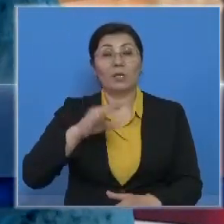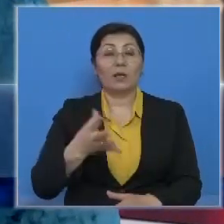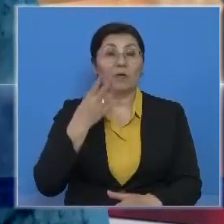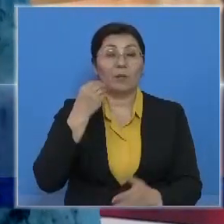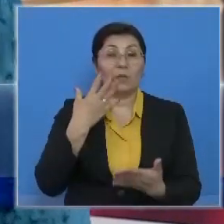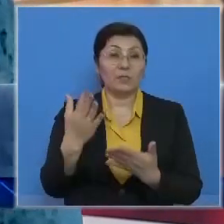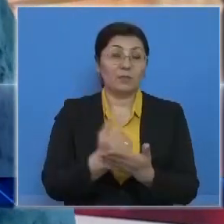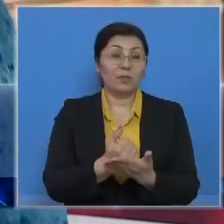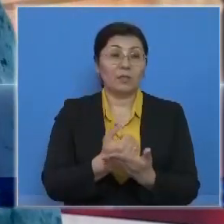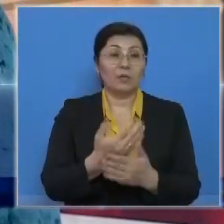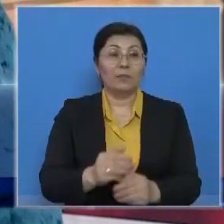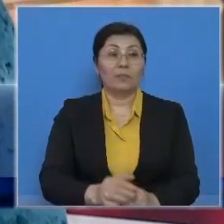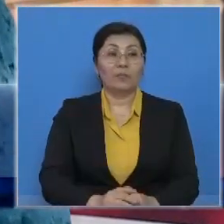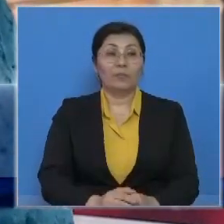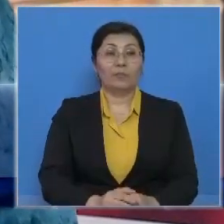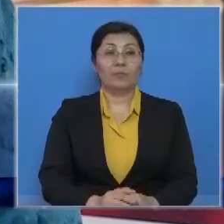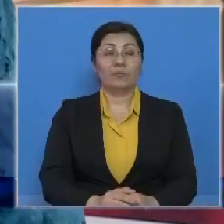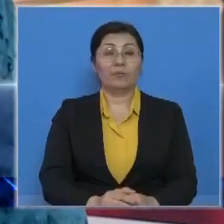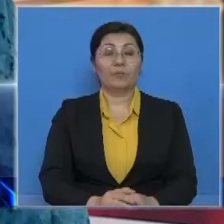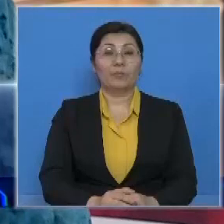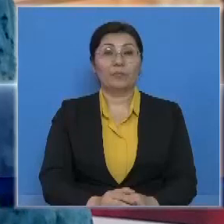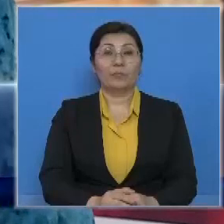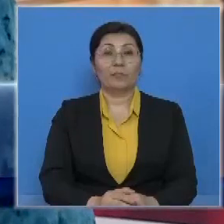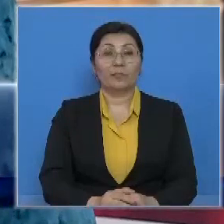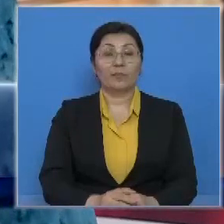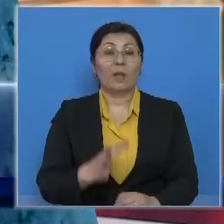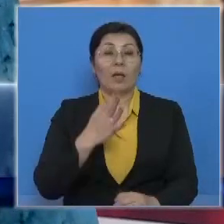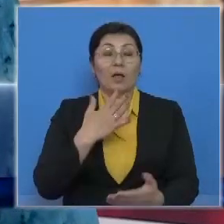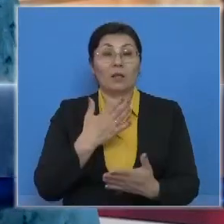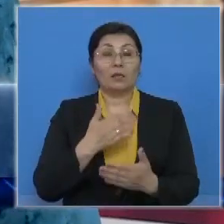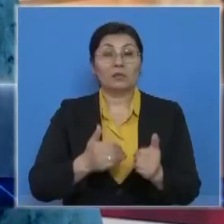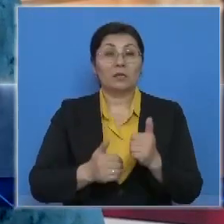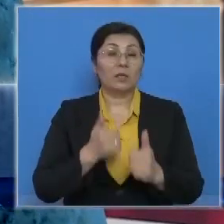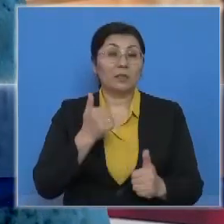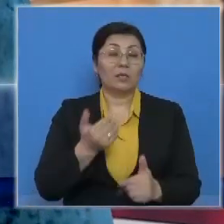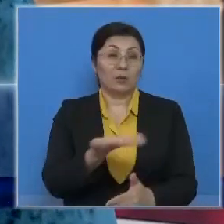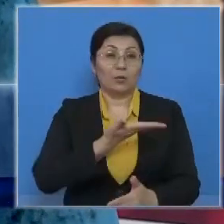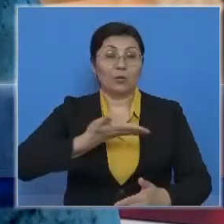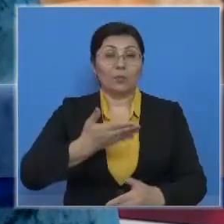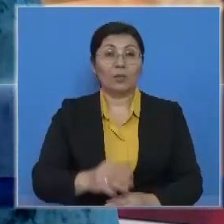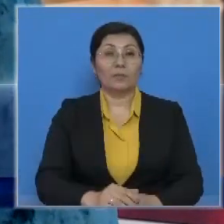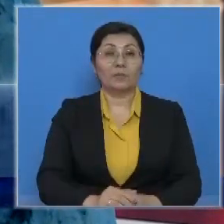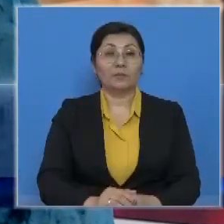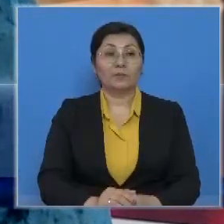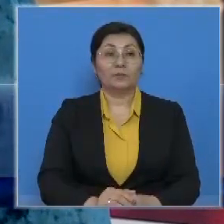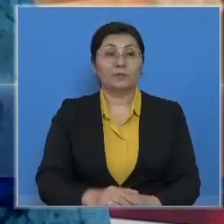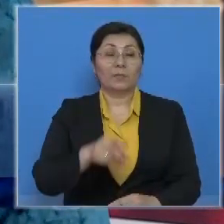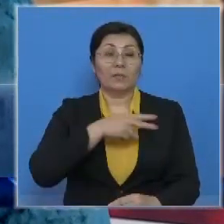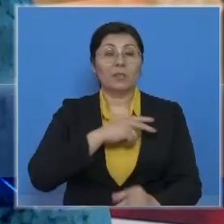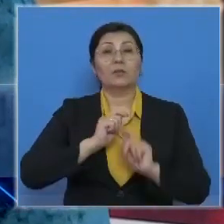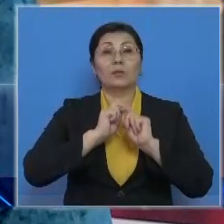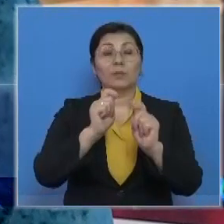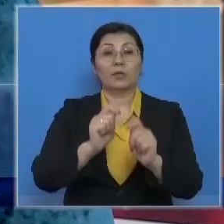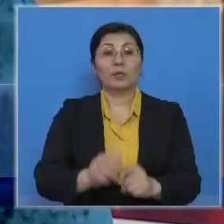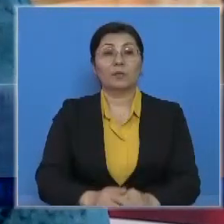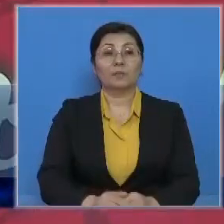опять Аброй, в общем, национальный герой, можно сказать, значок нам подарили,